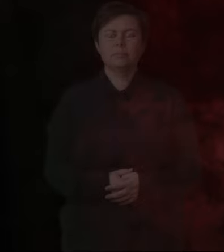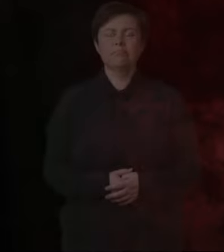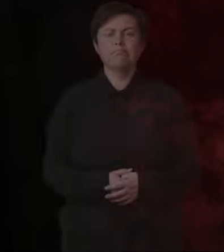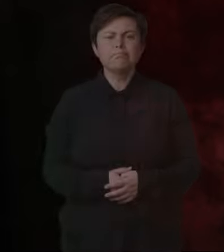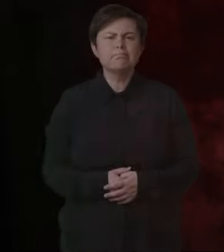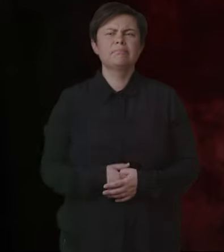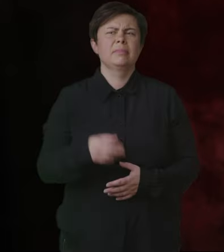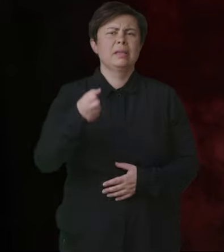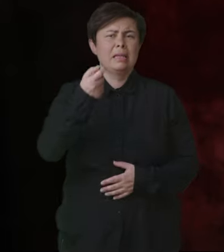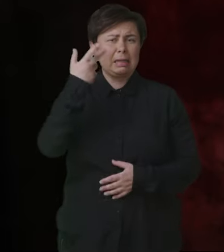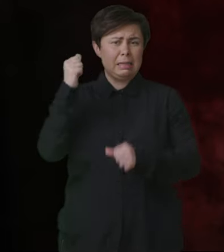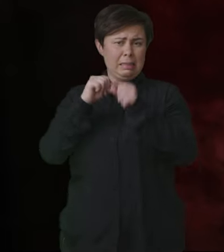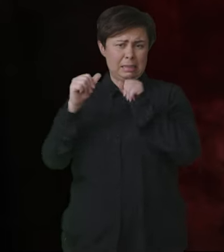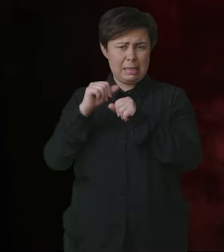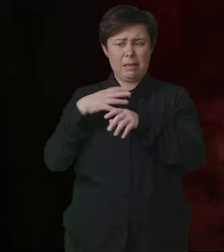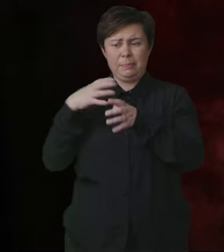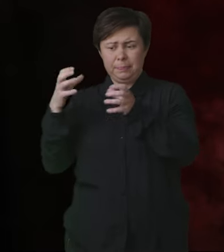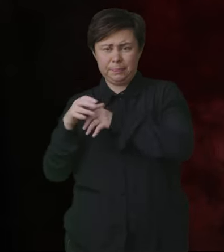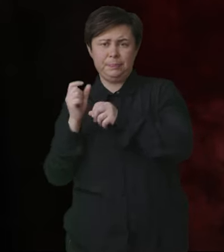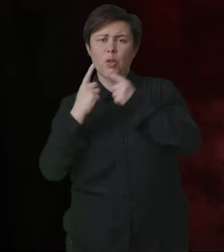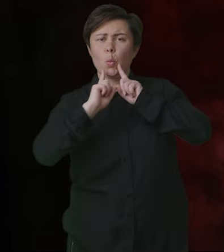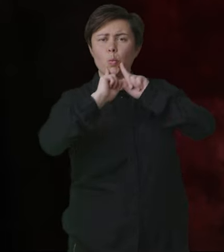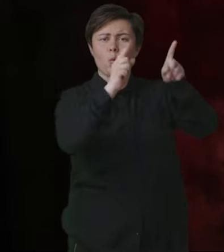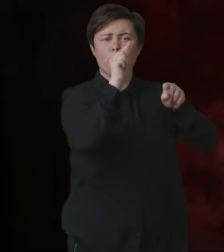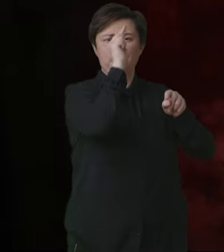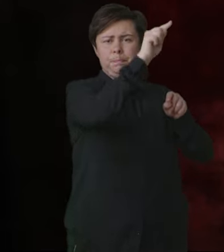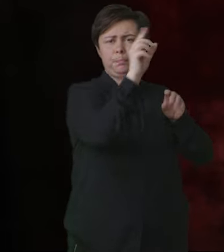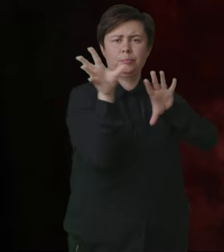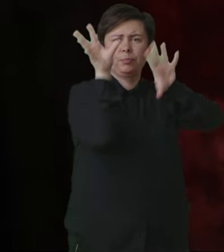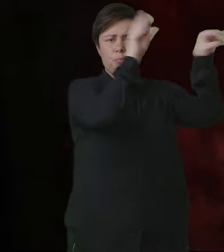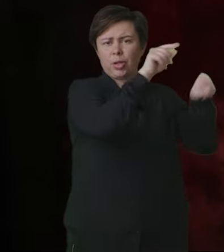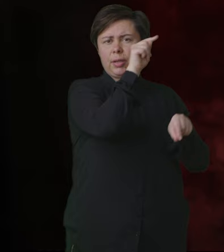No i kilkanaście lat z wagonówki byłem skierowany do